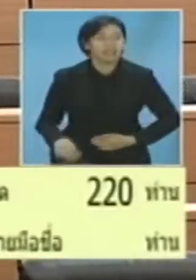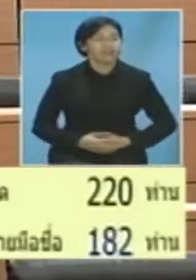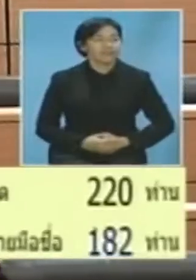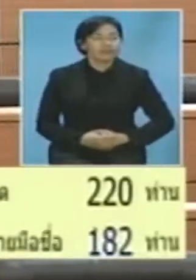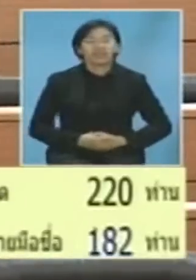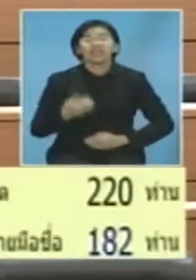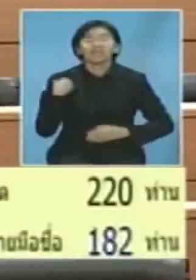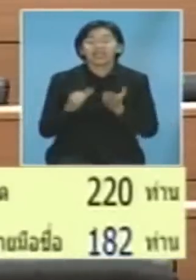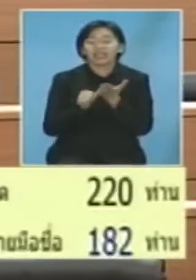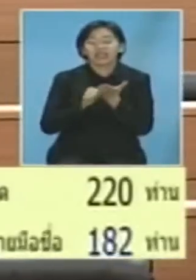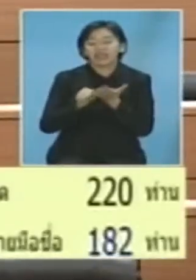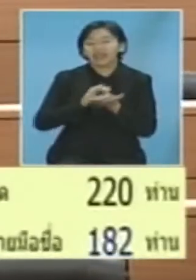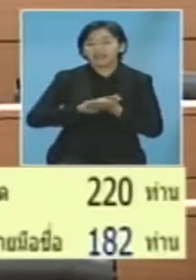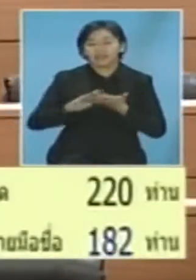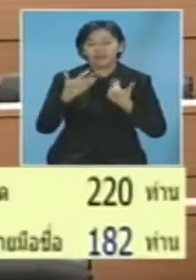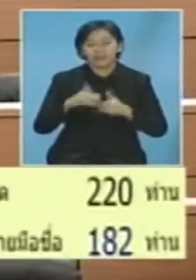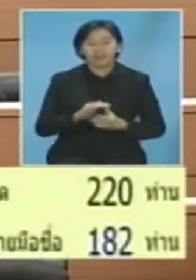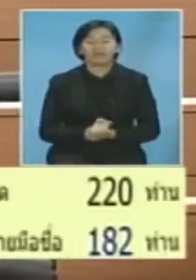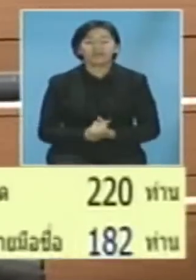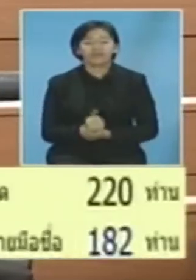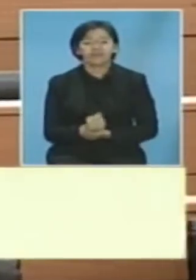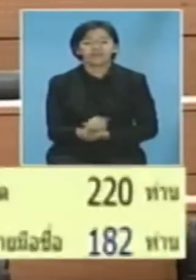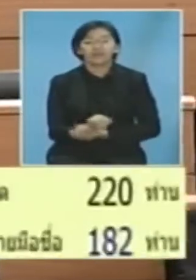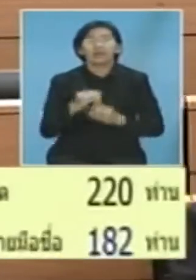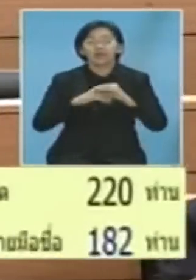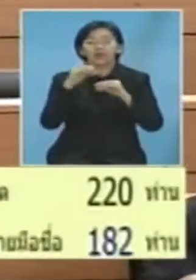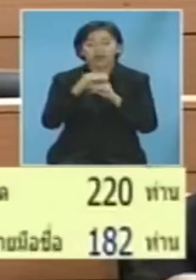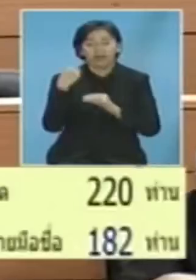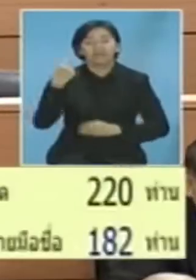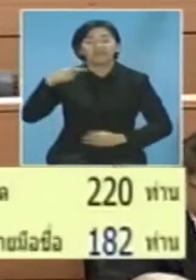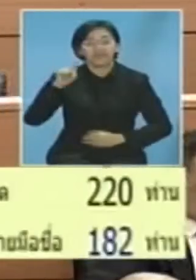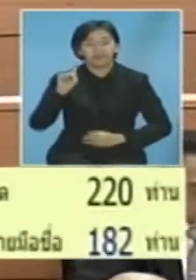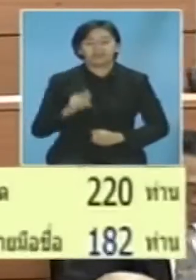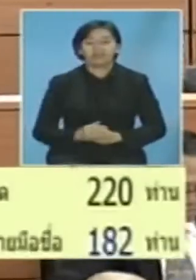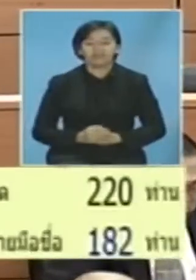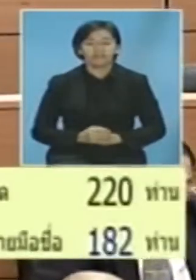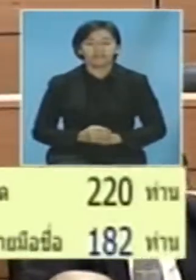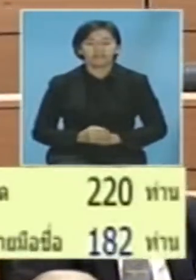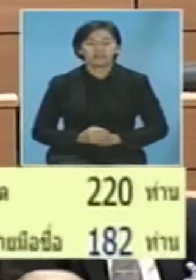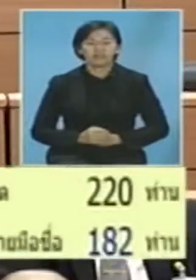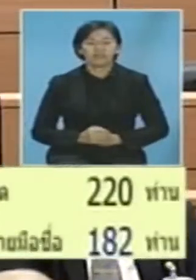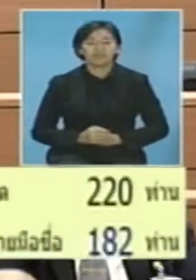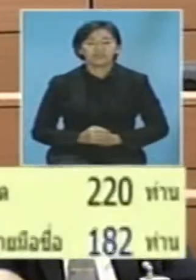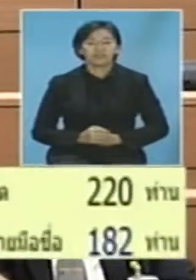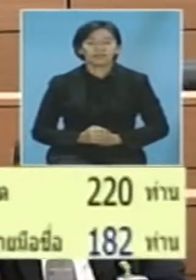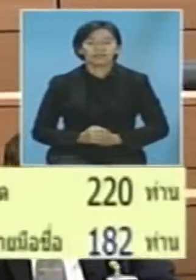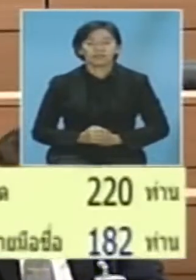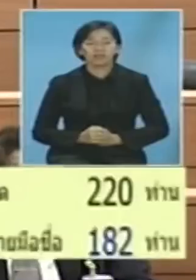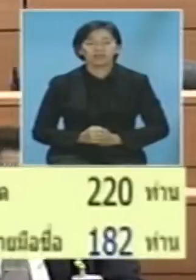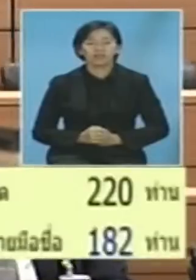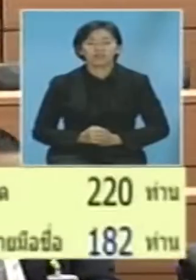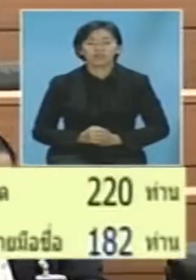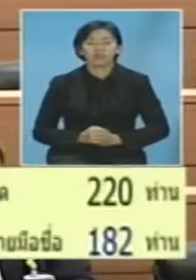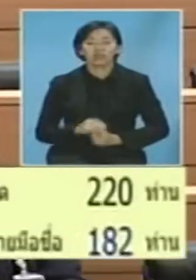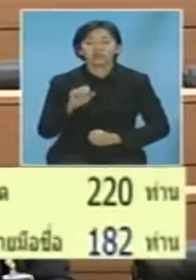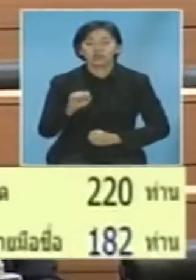ก้ไขเรียบร้อยแล้วแล้วโครงการนี้ก็เป็นประโยชน์ท่านสมาชิกส